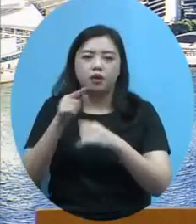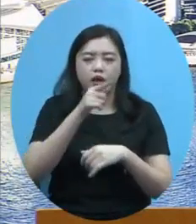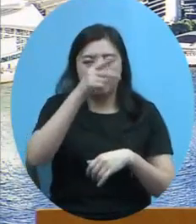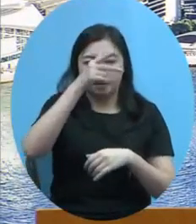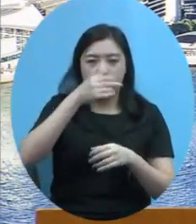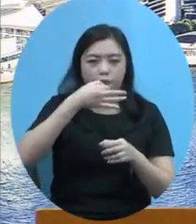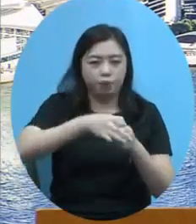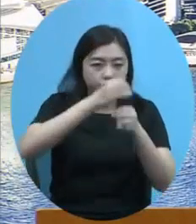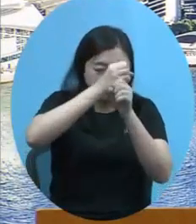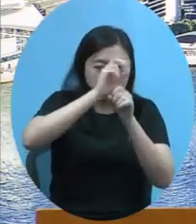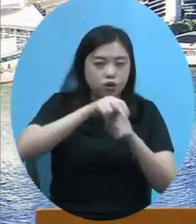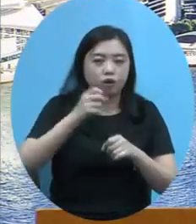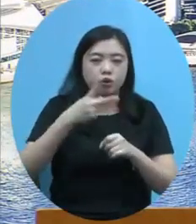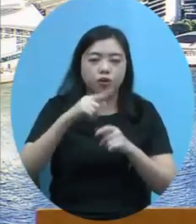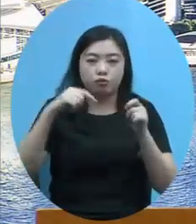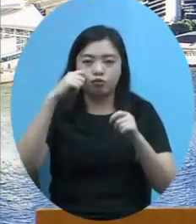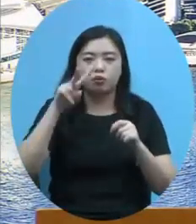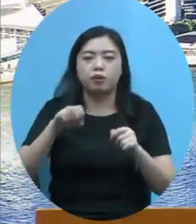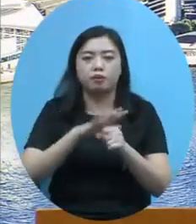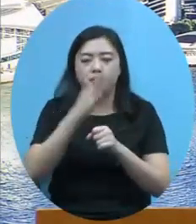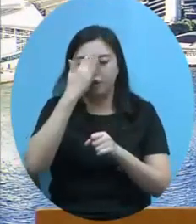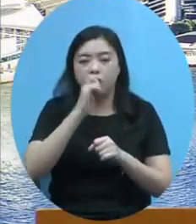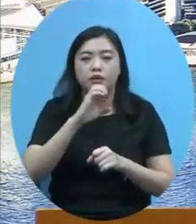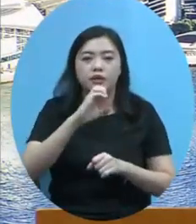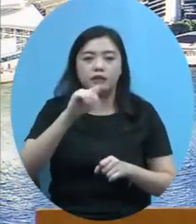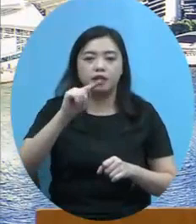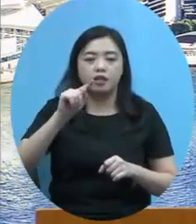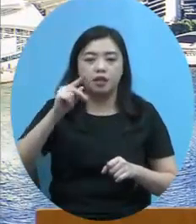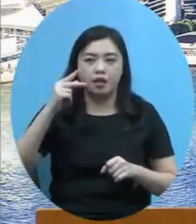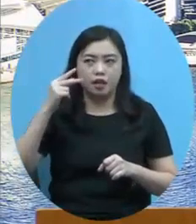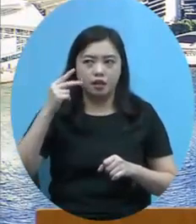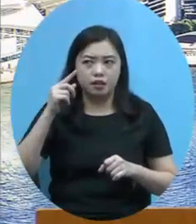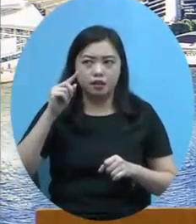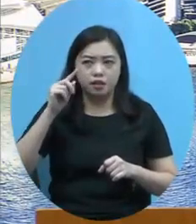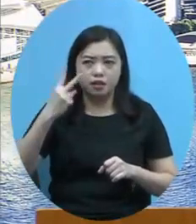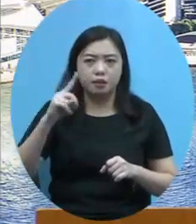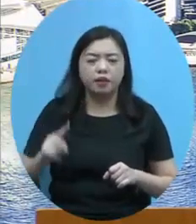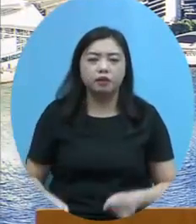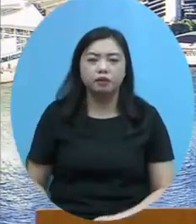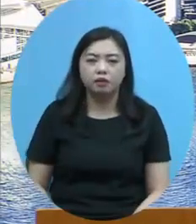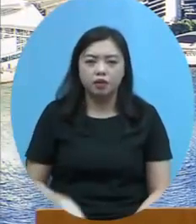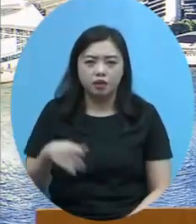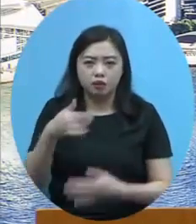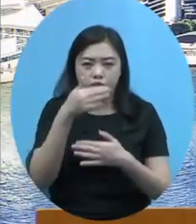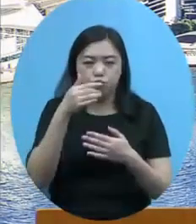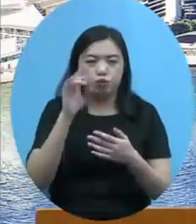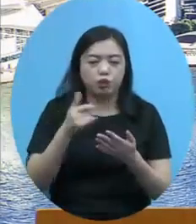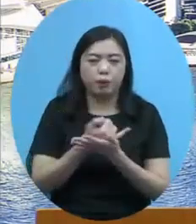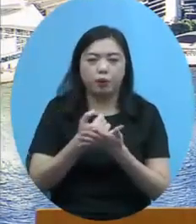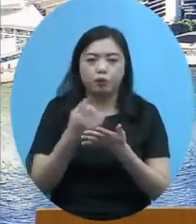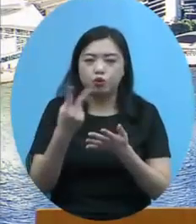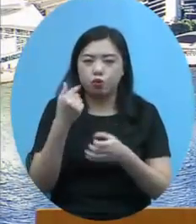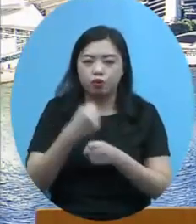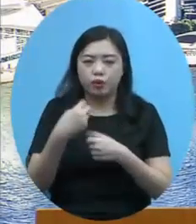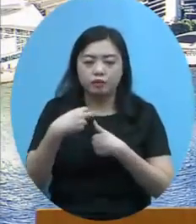快測咧都係陽性嘅，咁個 CT 值係21啦。咁佢最後咧先前因為佢都要即係定期做檢查啦，佢喺6